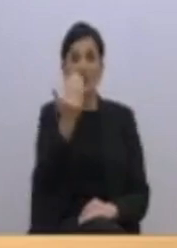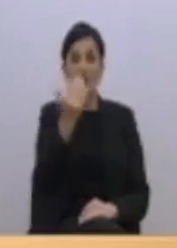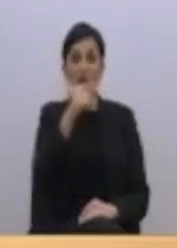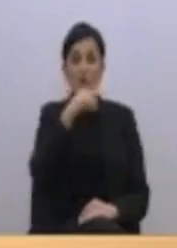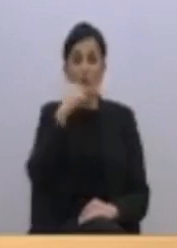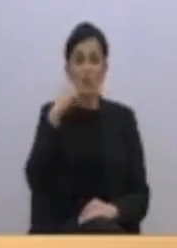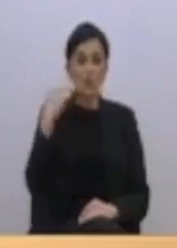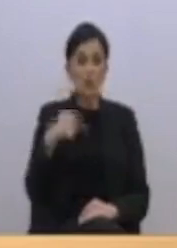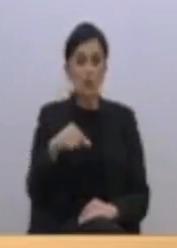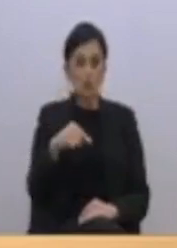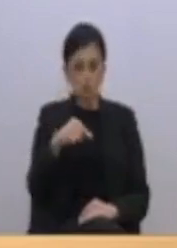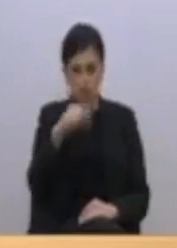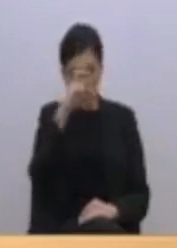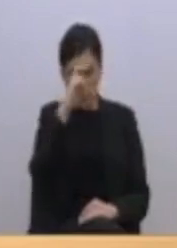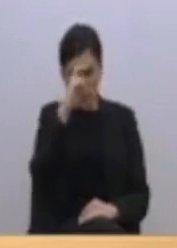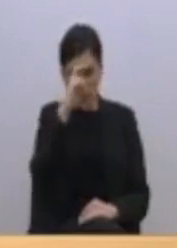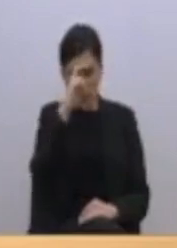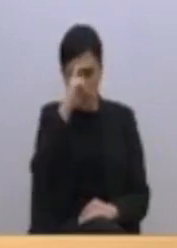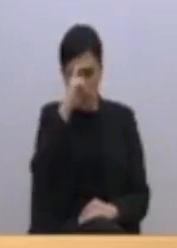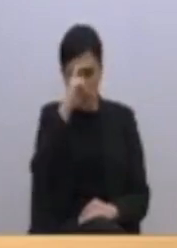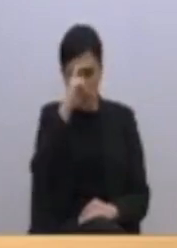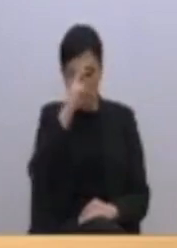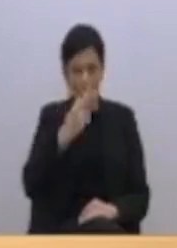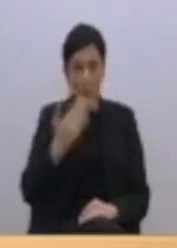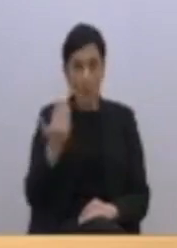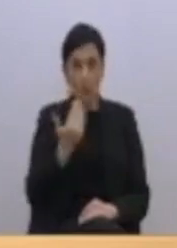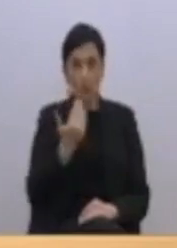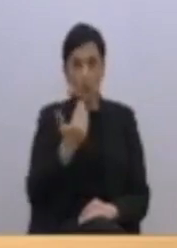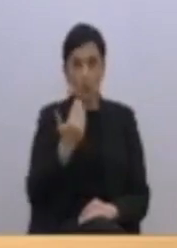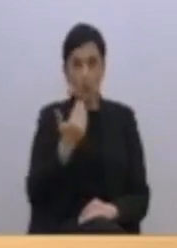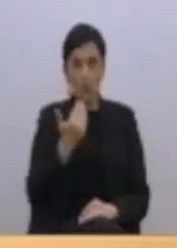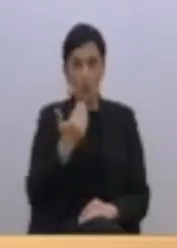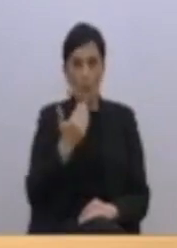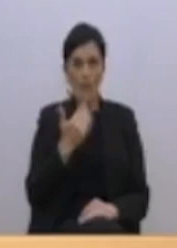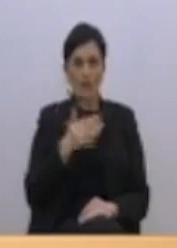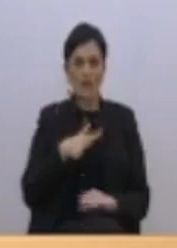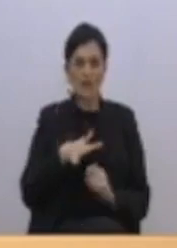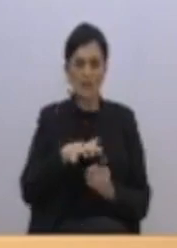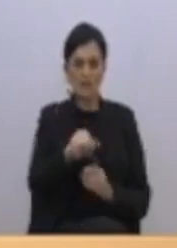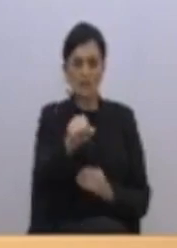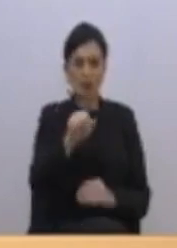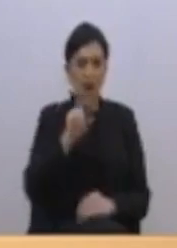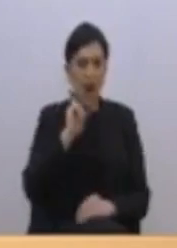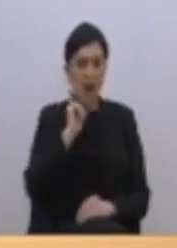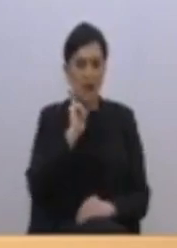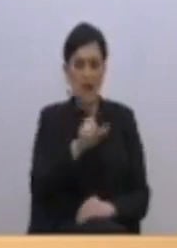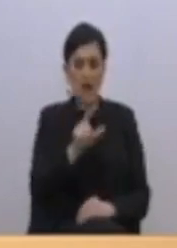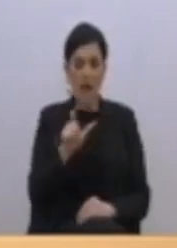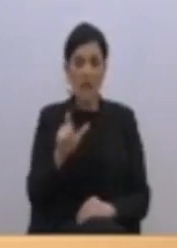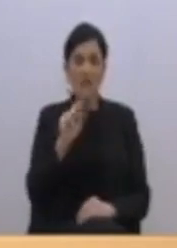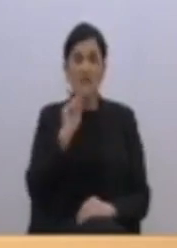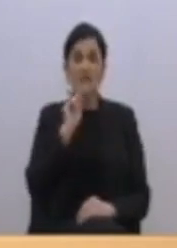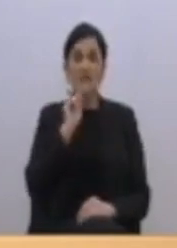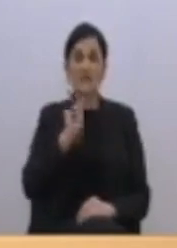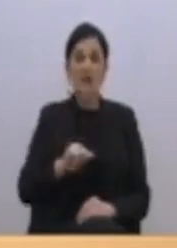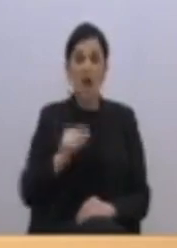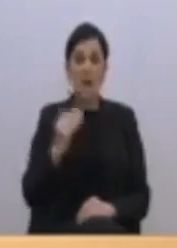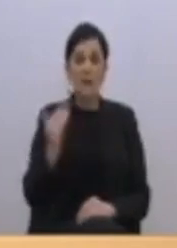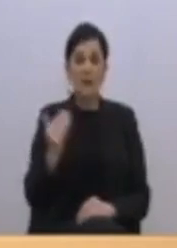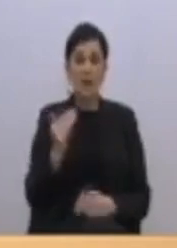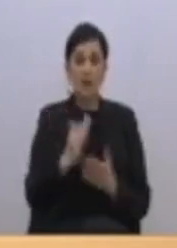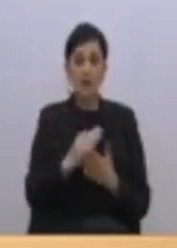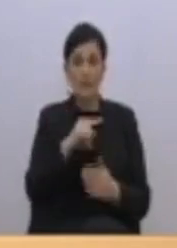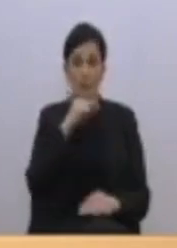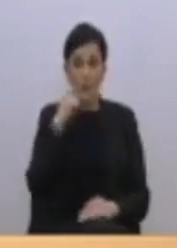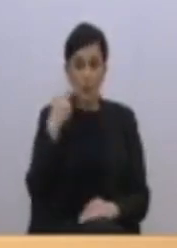რუსული ხელისუფლება, რომლებმაც დაარბიეთ ახალგაზრდები. დამნაშავე ხართ თქვენ, რუსული